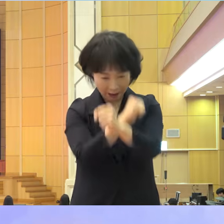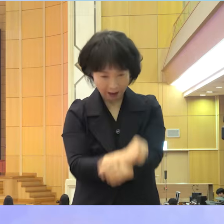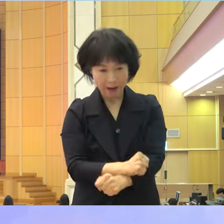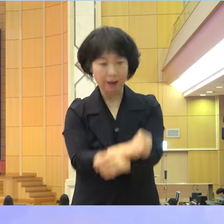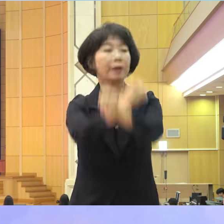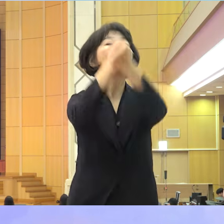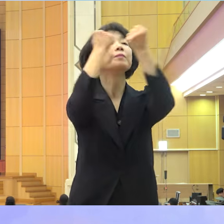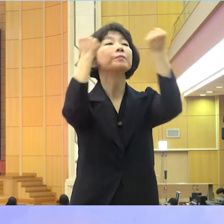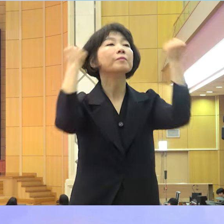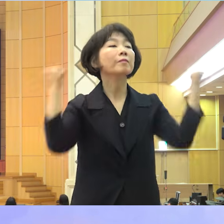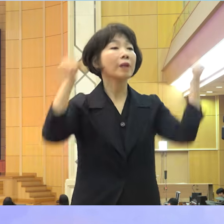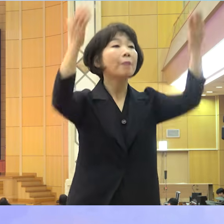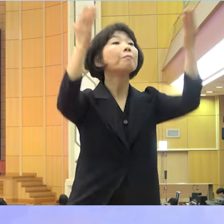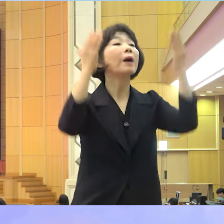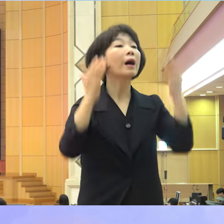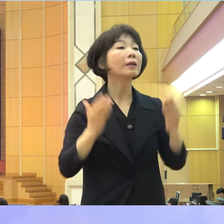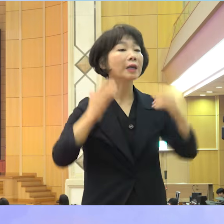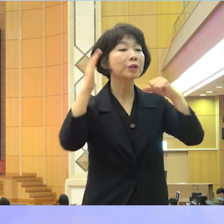죄사함